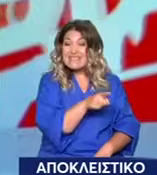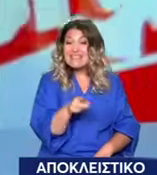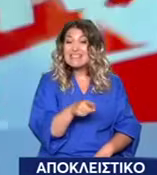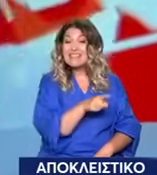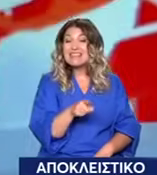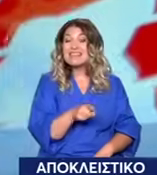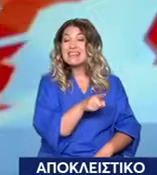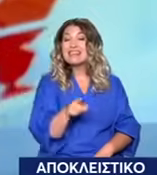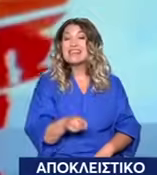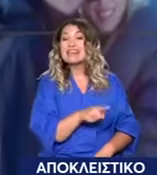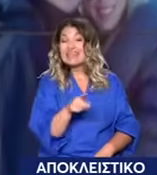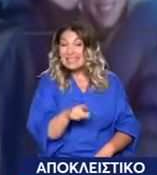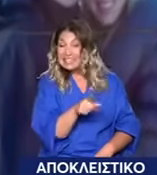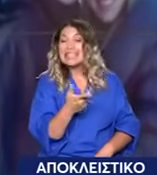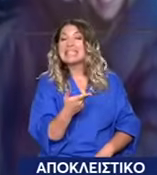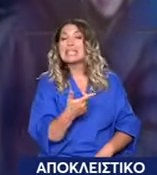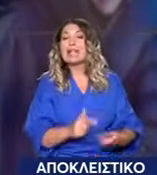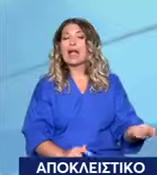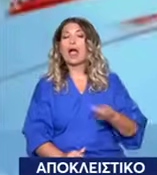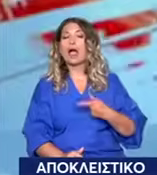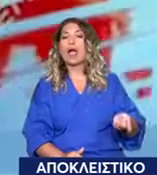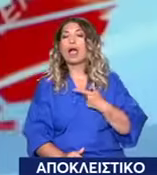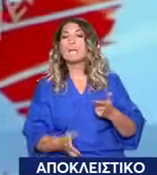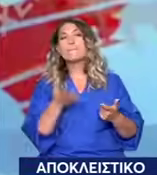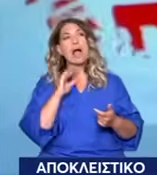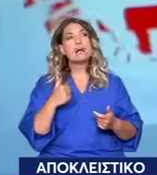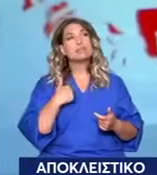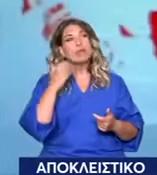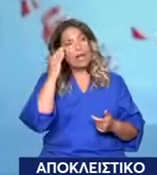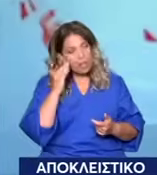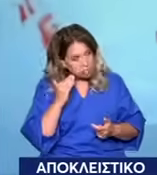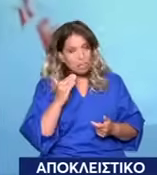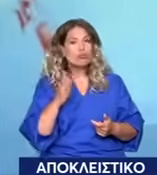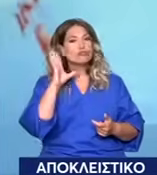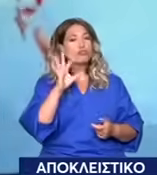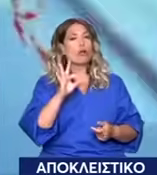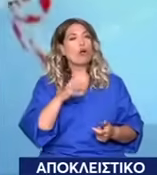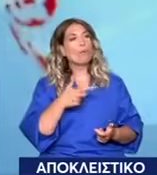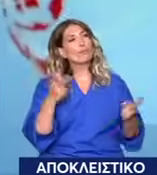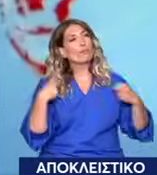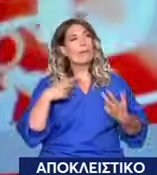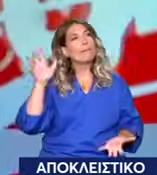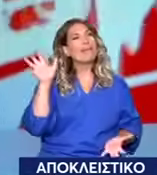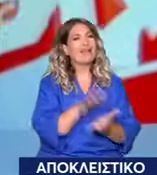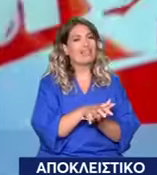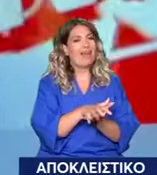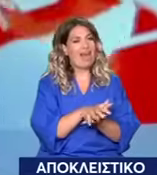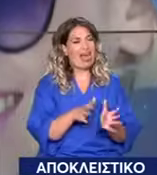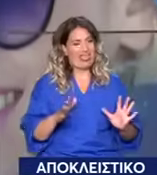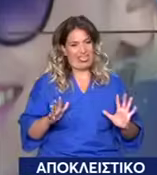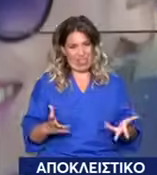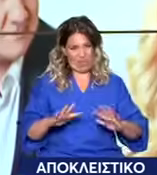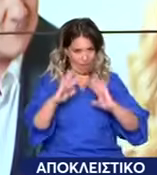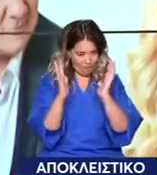μου τα έστελναν για να με παγιδεύσουν. Αυτή είναι μια σοβαρή καταγγελία που δείχνει και μια άλλη διάσταση στην